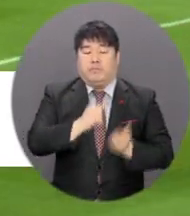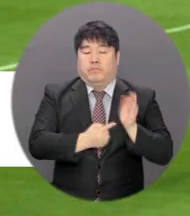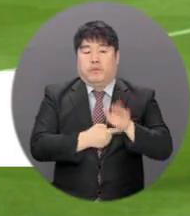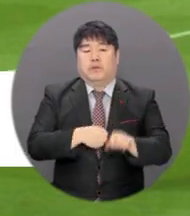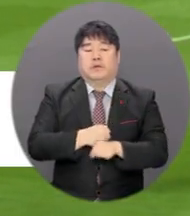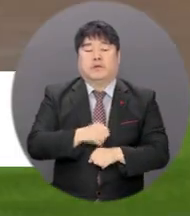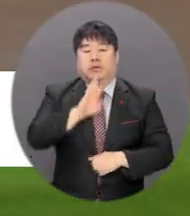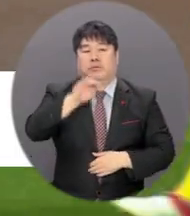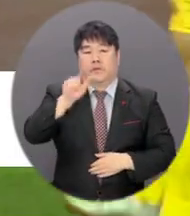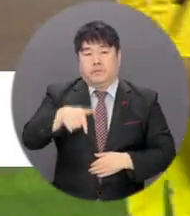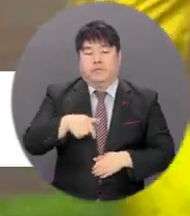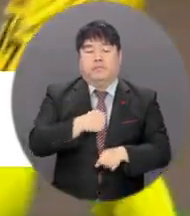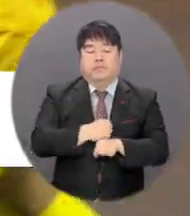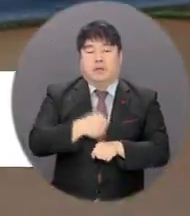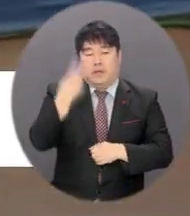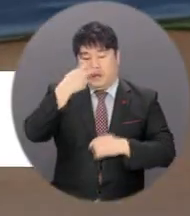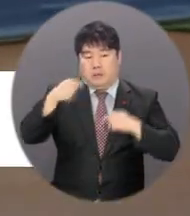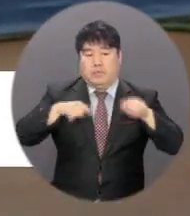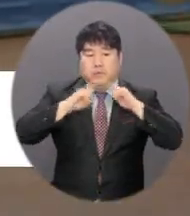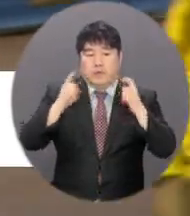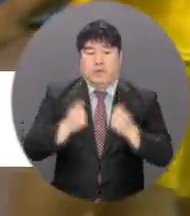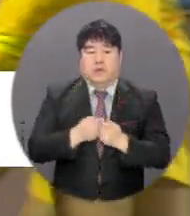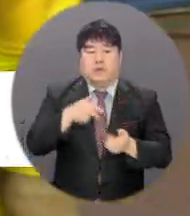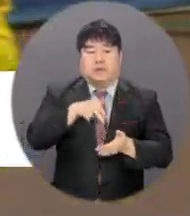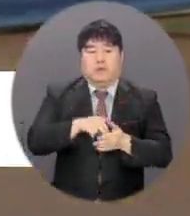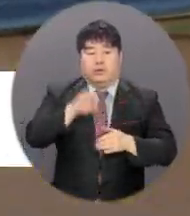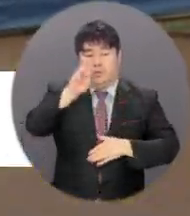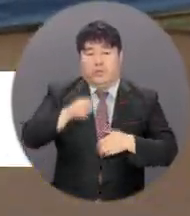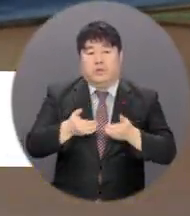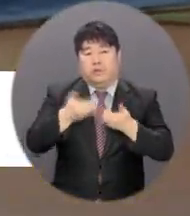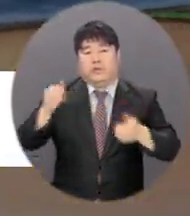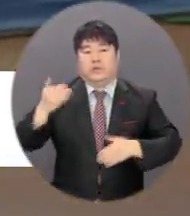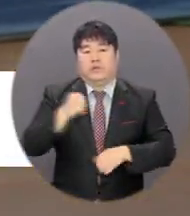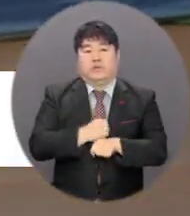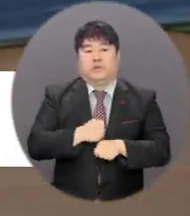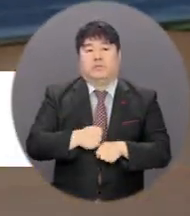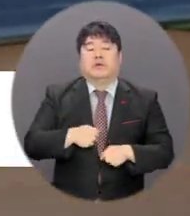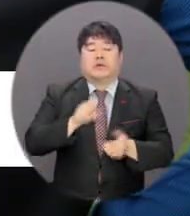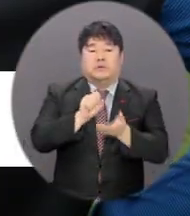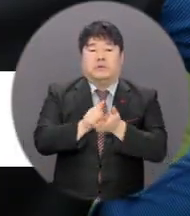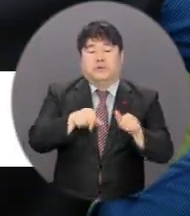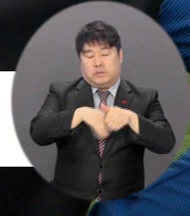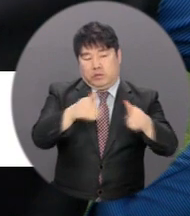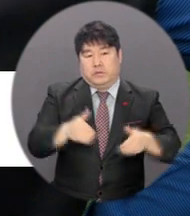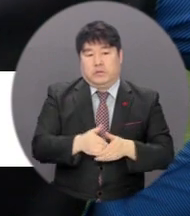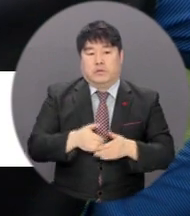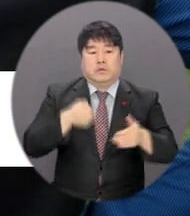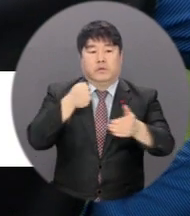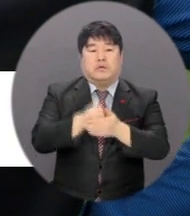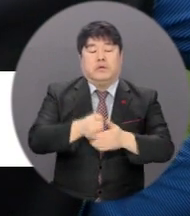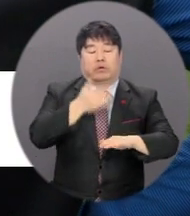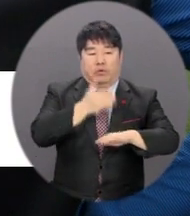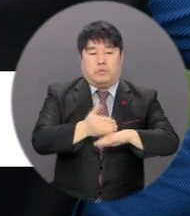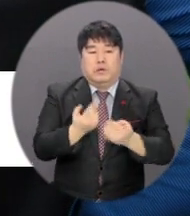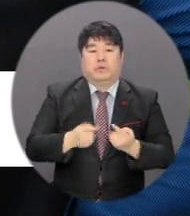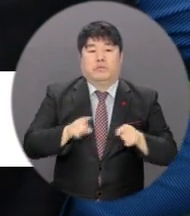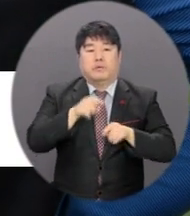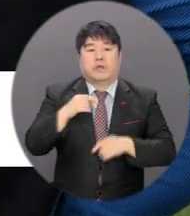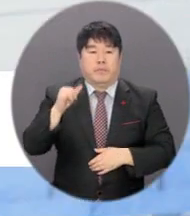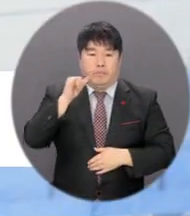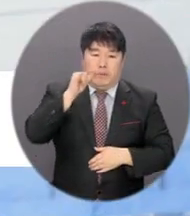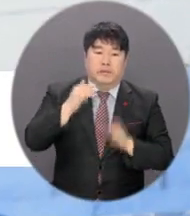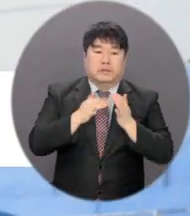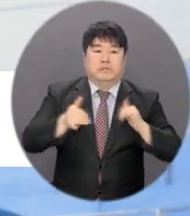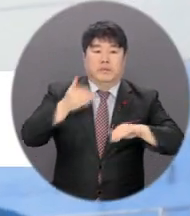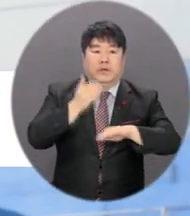박 감독은 개인적인 사정으로 광주와 헤어지게 됐다며 구단의 결심에 고마움과 함께 팬들에게도 감사의